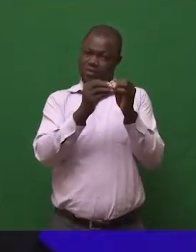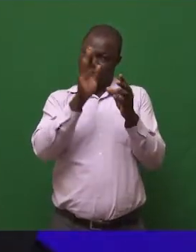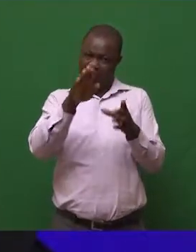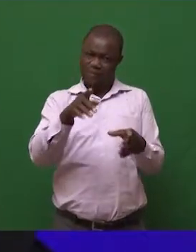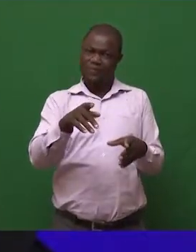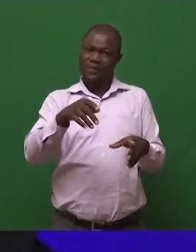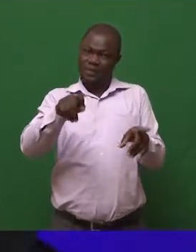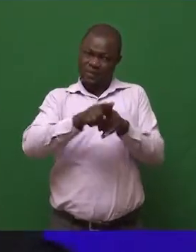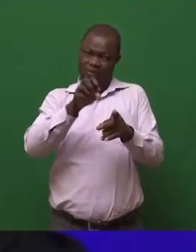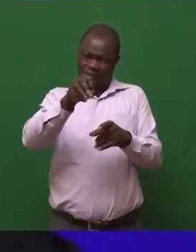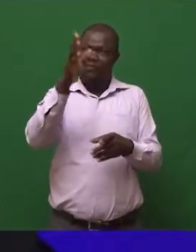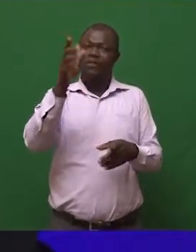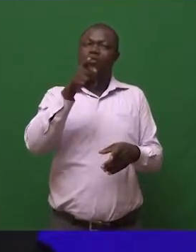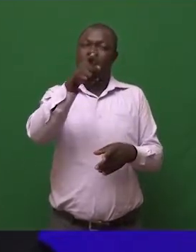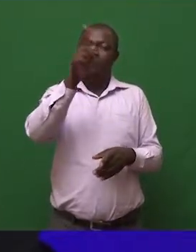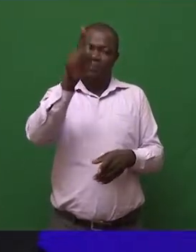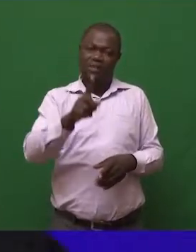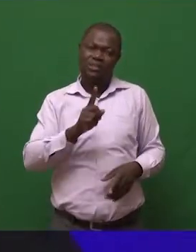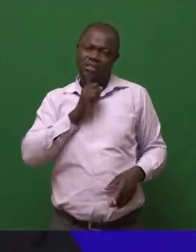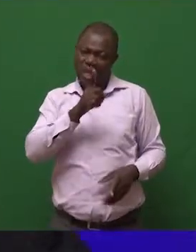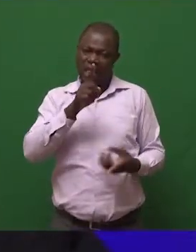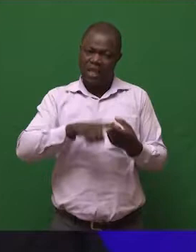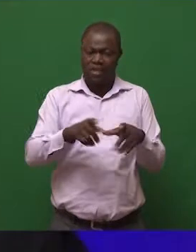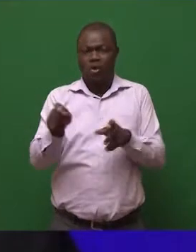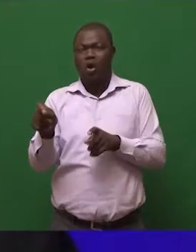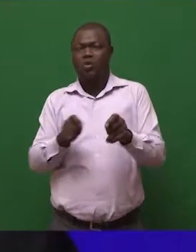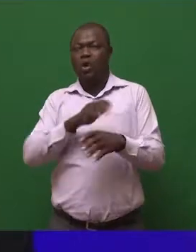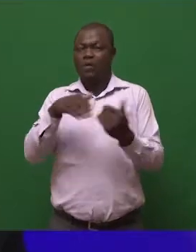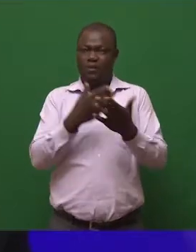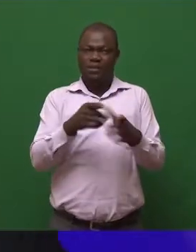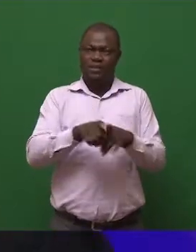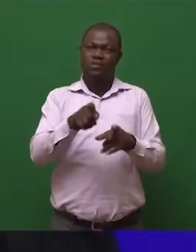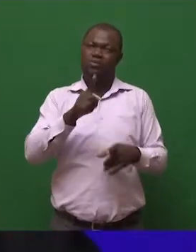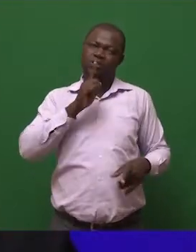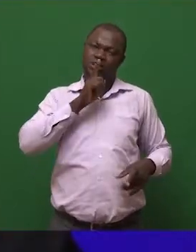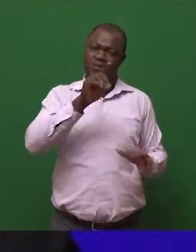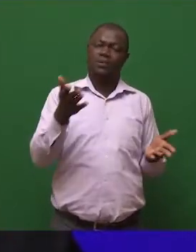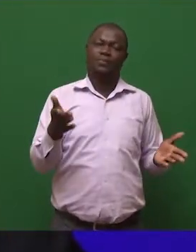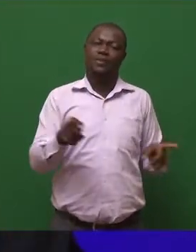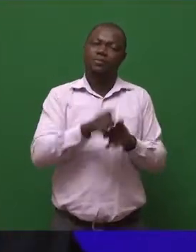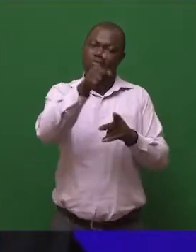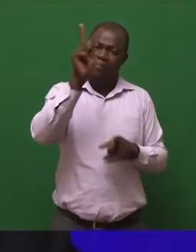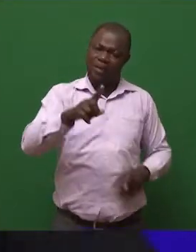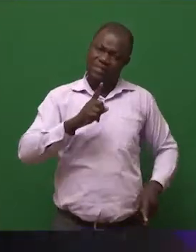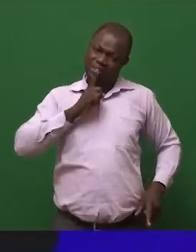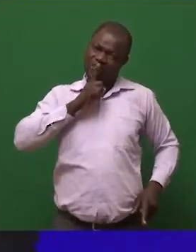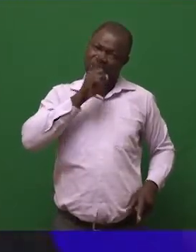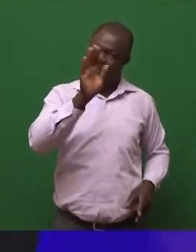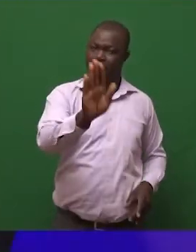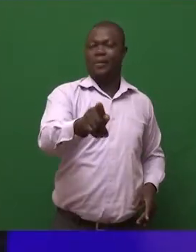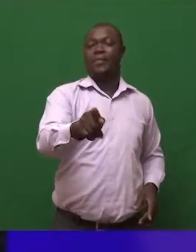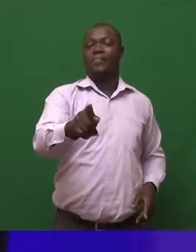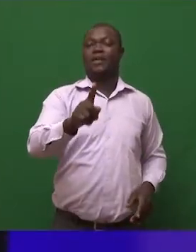imimi nemudiwa wenyu munogona kumukondrora ndimunogona kumupa masanctions handiti